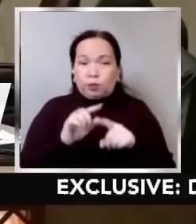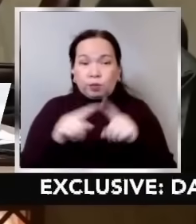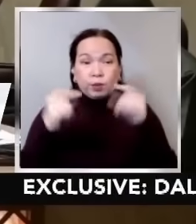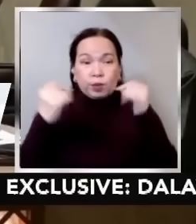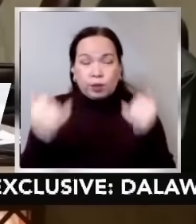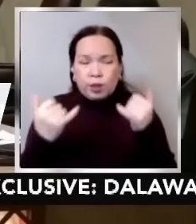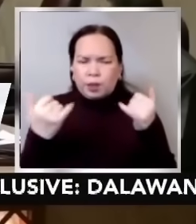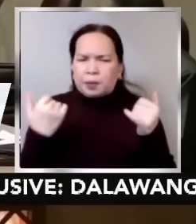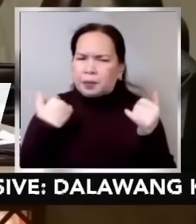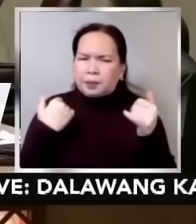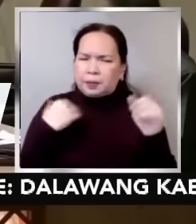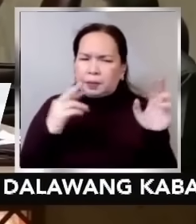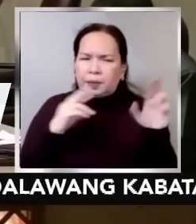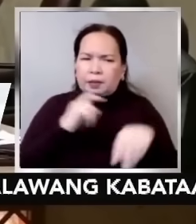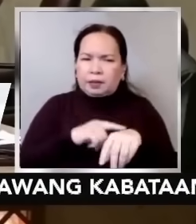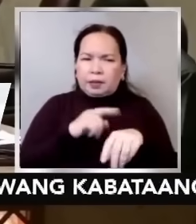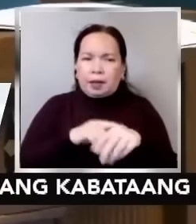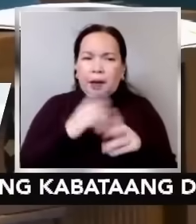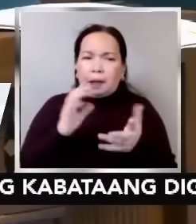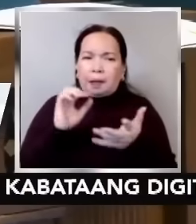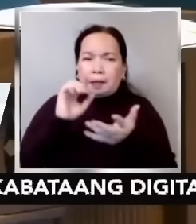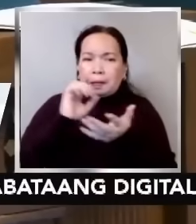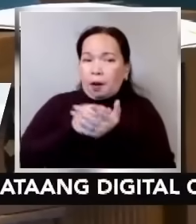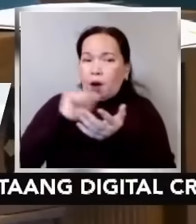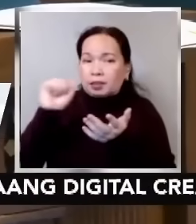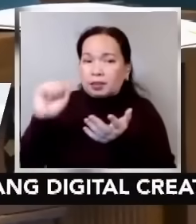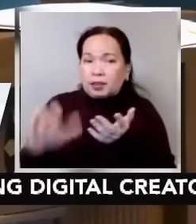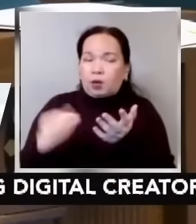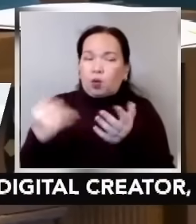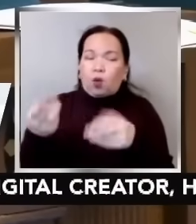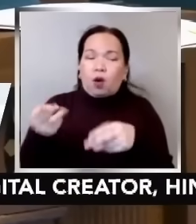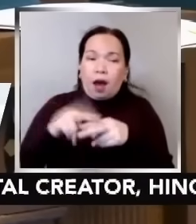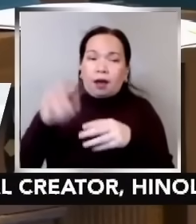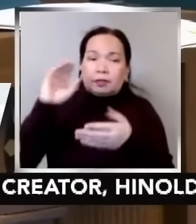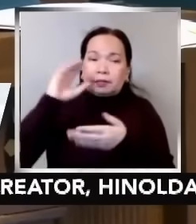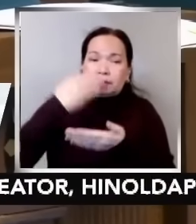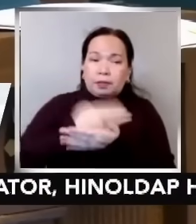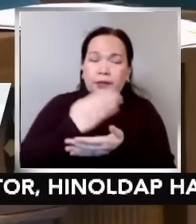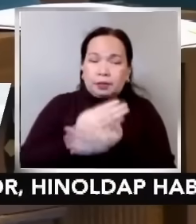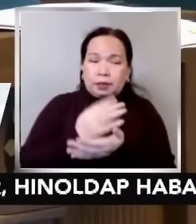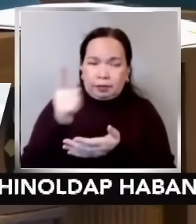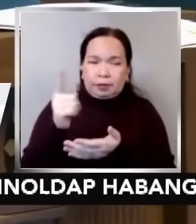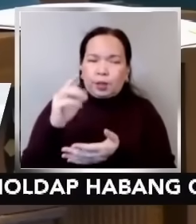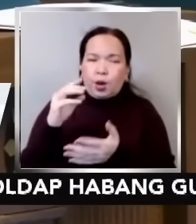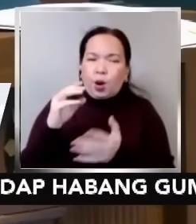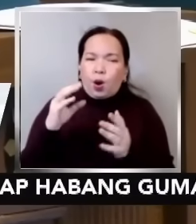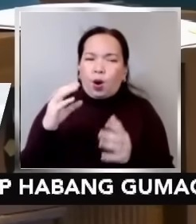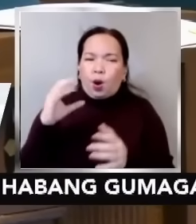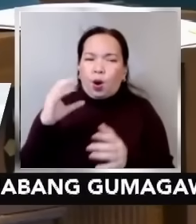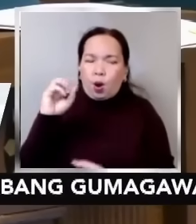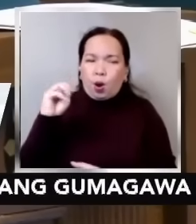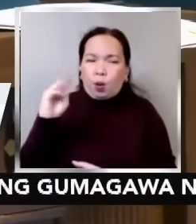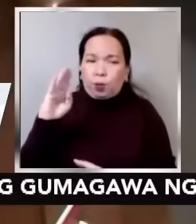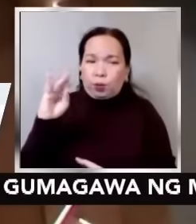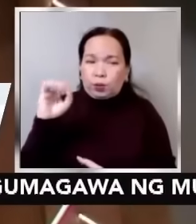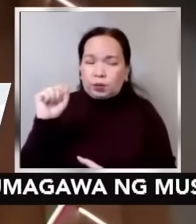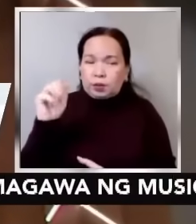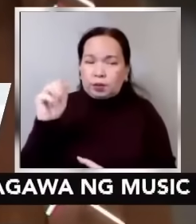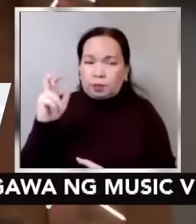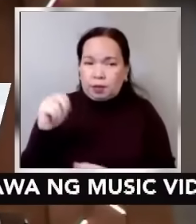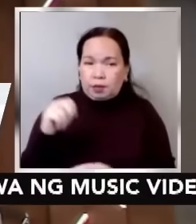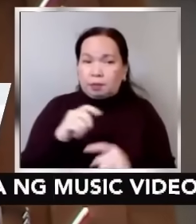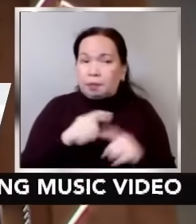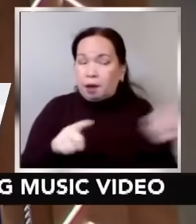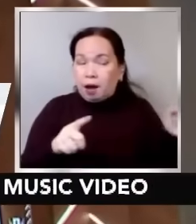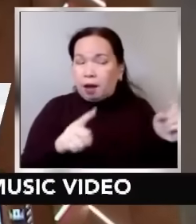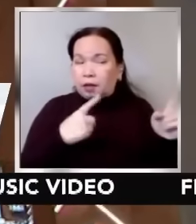para kaltasan o dagdagan ng budget. Ayon kay House Committee on Appropriations Vice Chairperson Stella Kimbo, marami pa